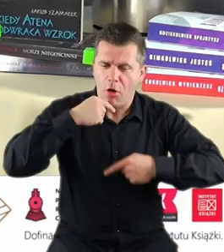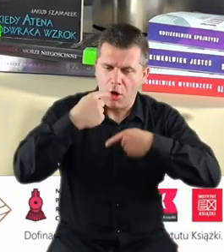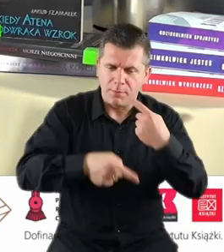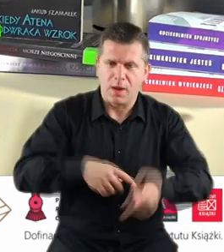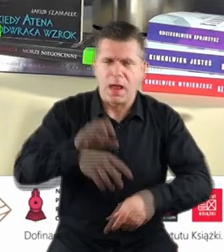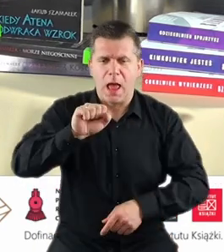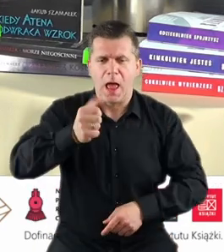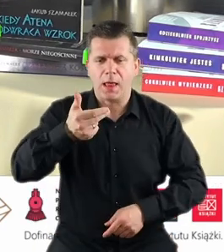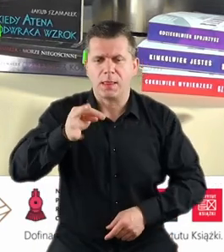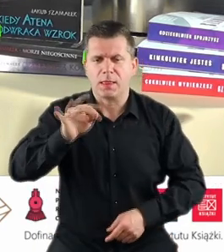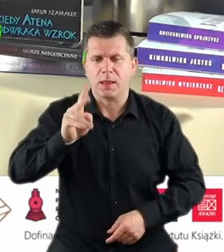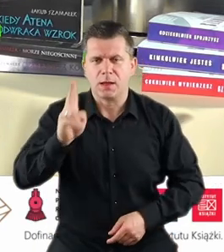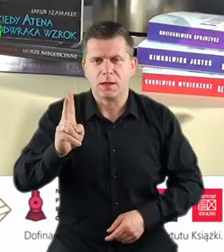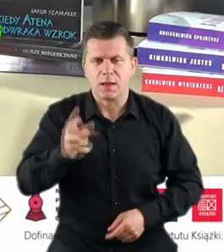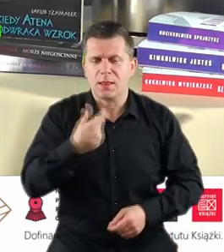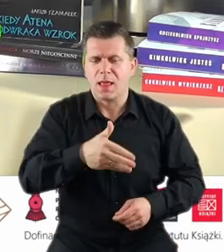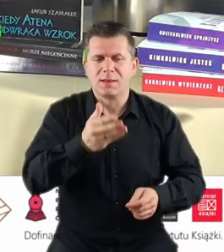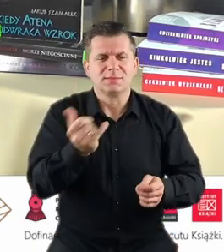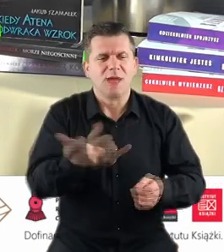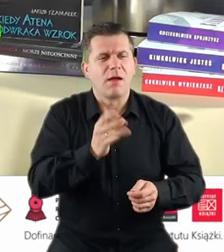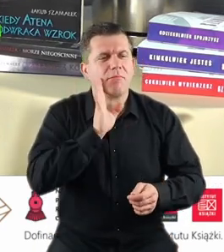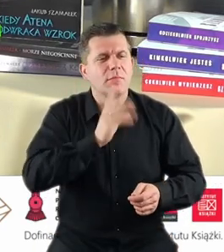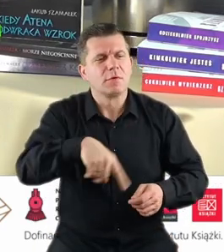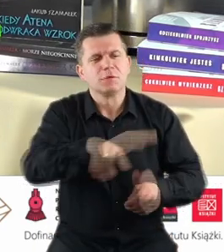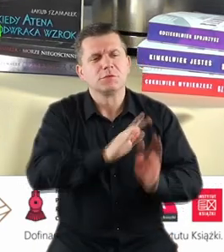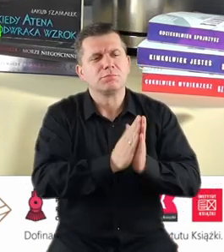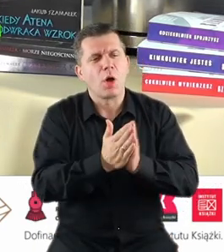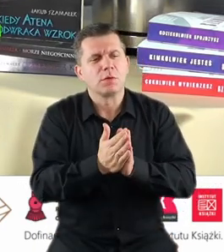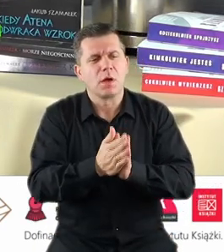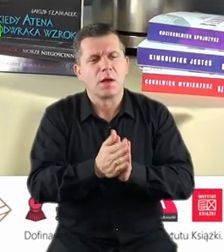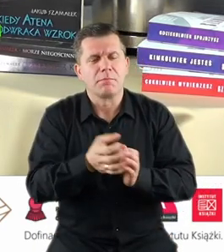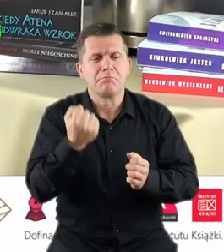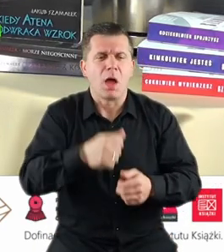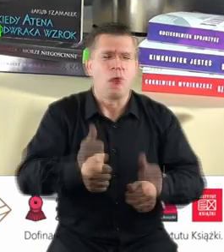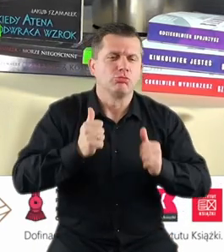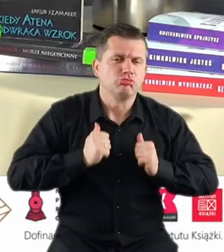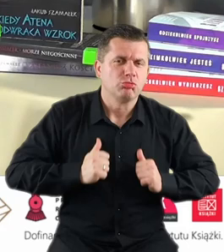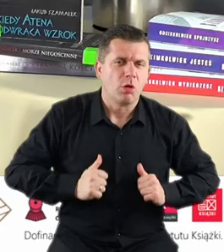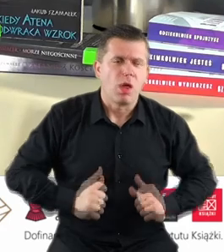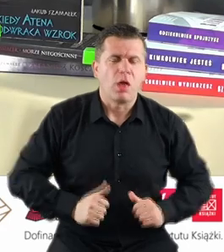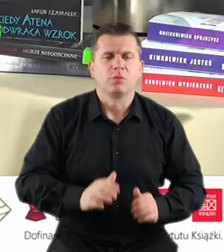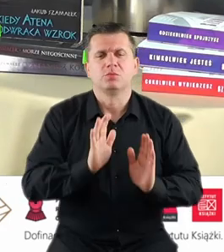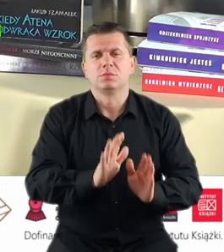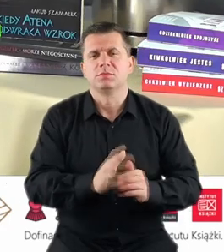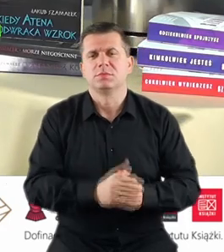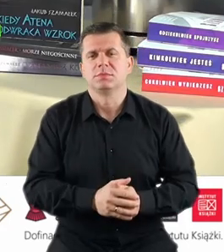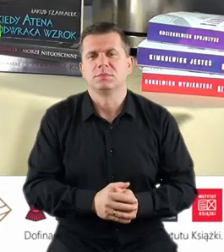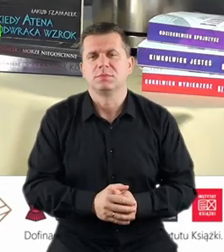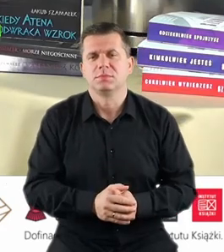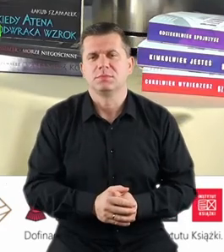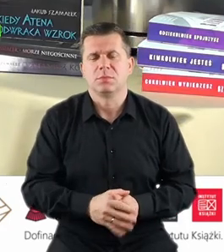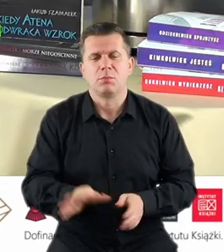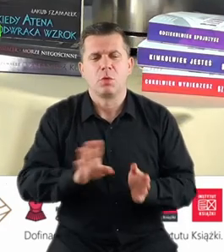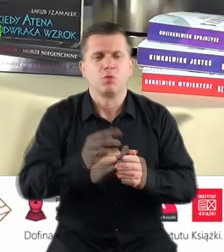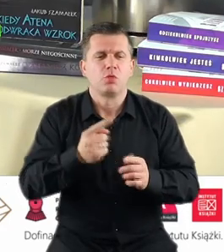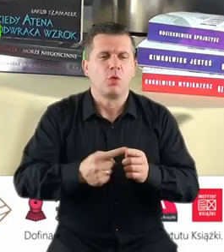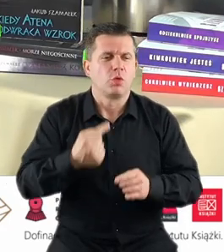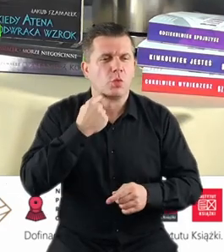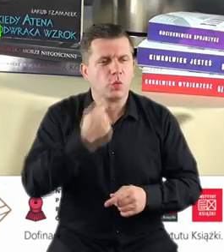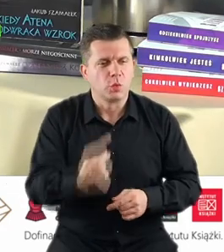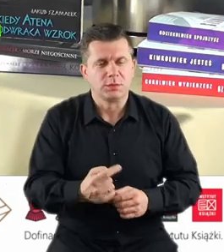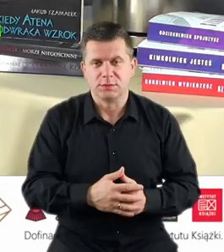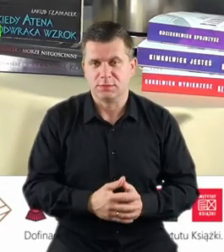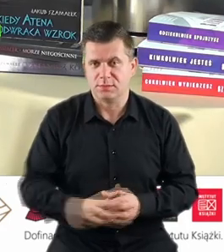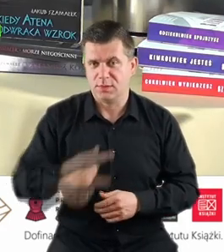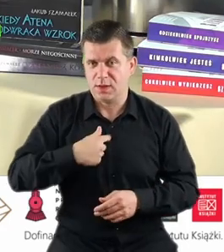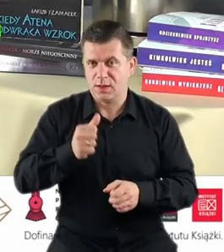opowieścią o antyku, ale nie tym antyku z podręczników, takim antyku bardzo grzecznym, podniosłym, takim wyidealizowanym do znudzenia, bo mi się wydaje,